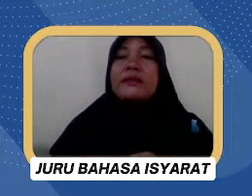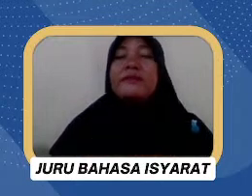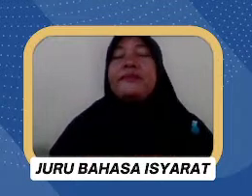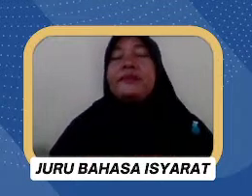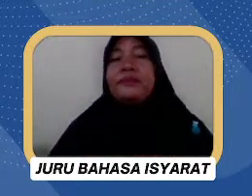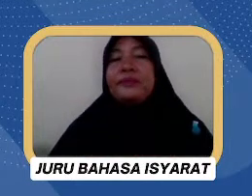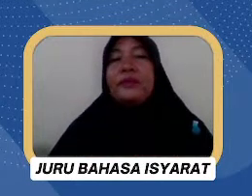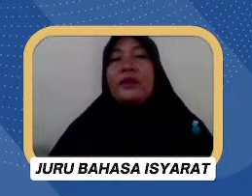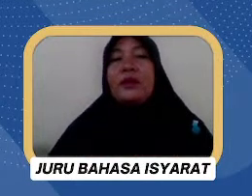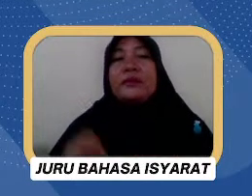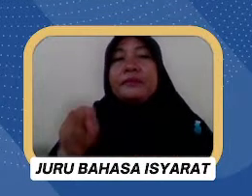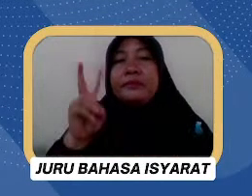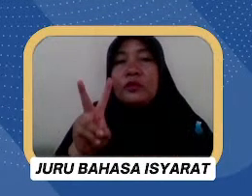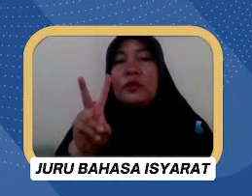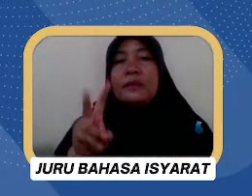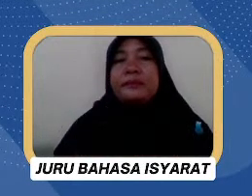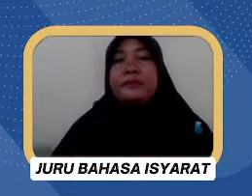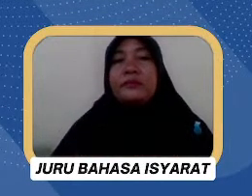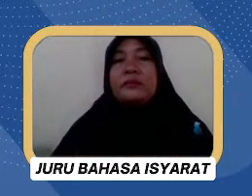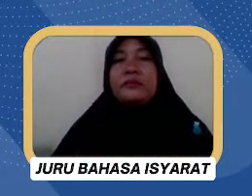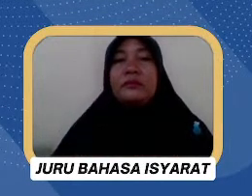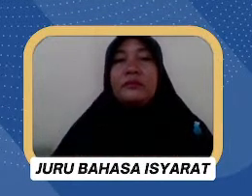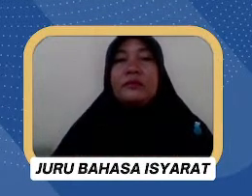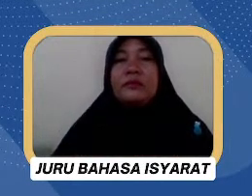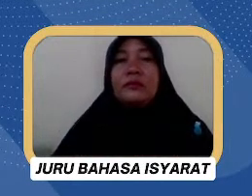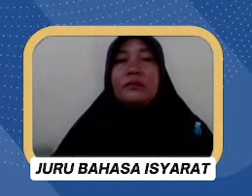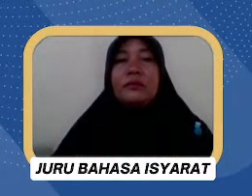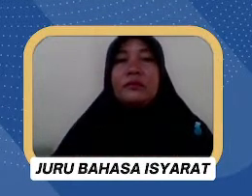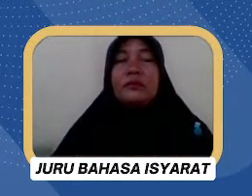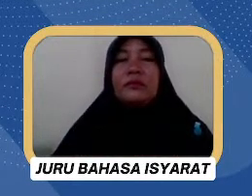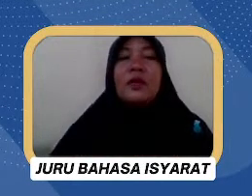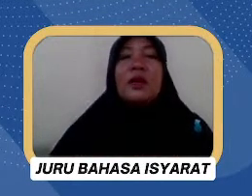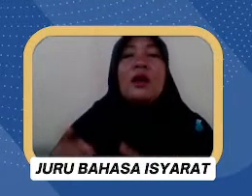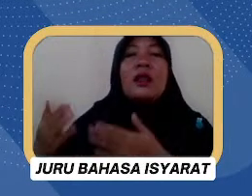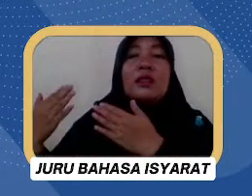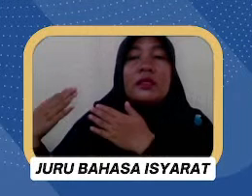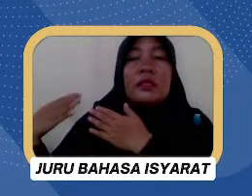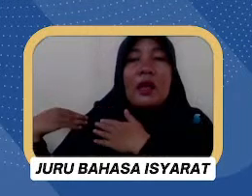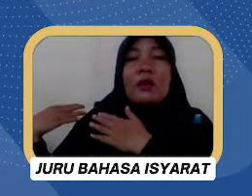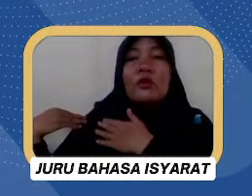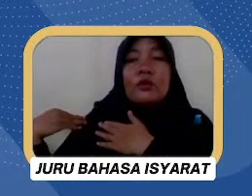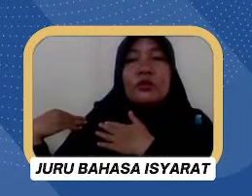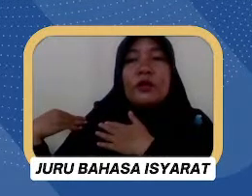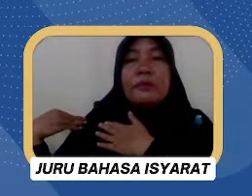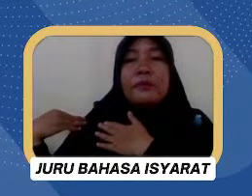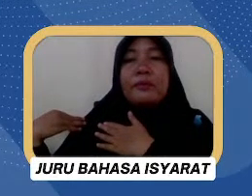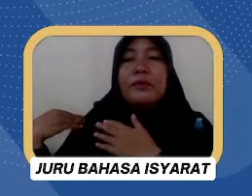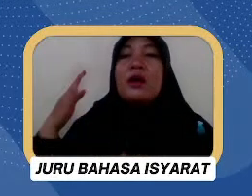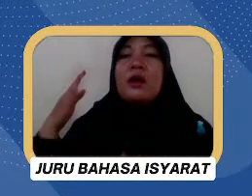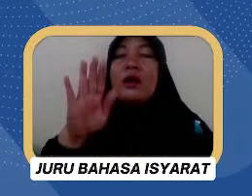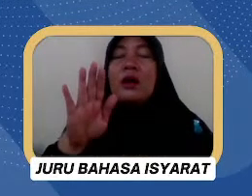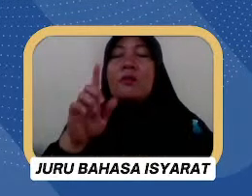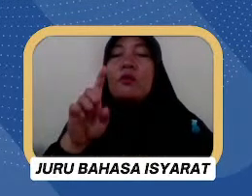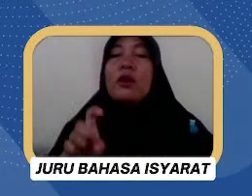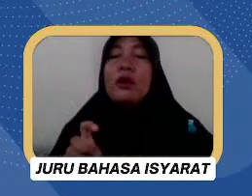Yang kedua, berkaitan dengan ruang lingkup etika digital, itu harus ada mood tanggung